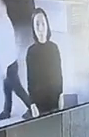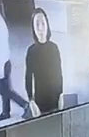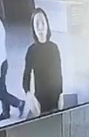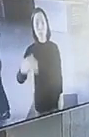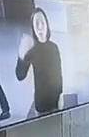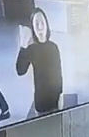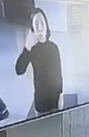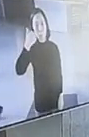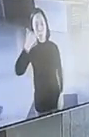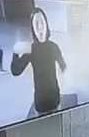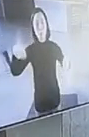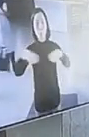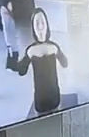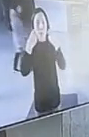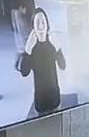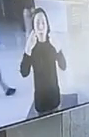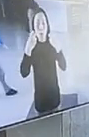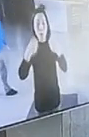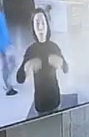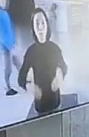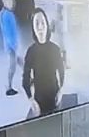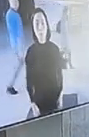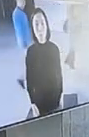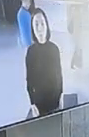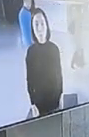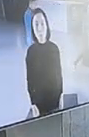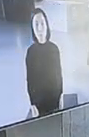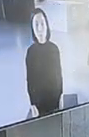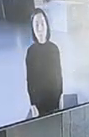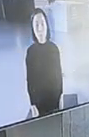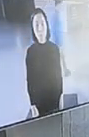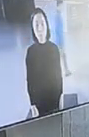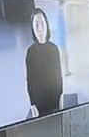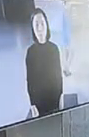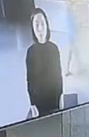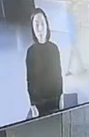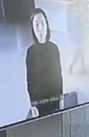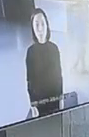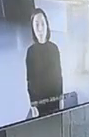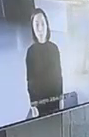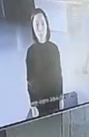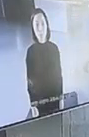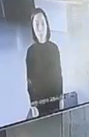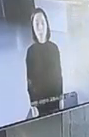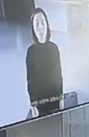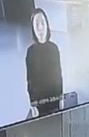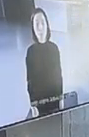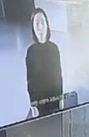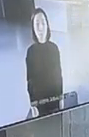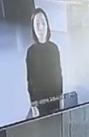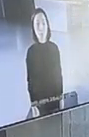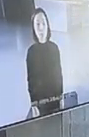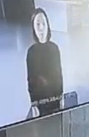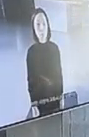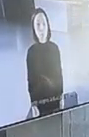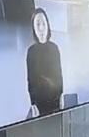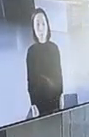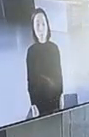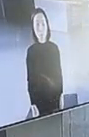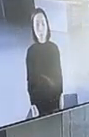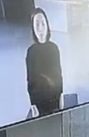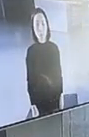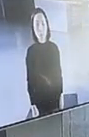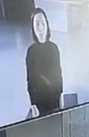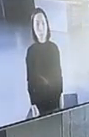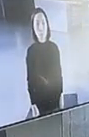앞으로 형태수 단위로 수어를 분할해서 좀 더 디벨롭할 계획이 있다고 말씀해 주셨잖아요. 네, 이제